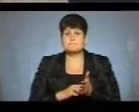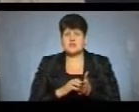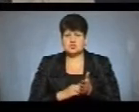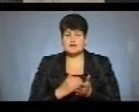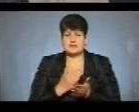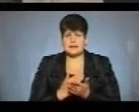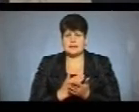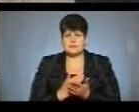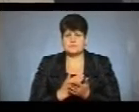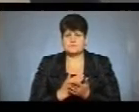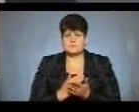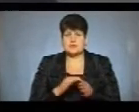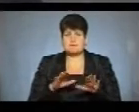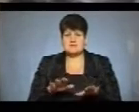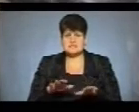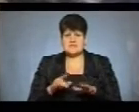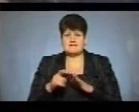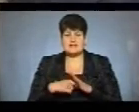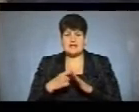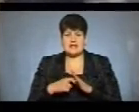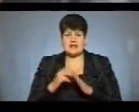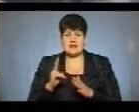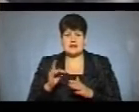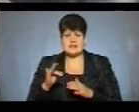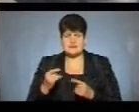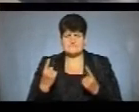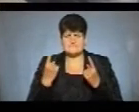є місцеві кар'єри. Великогабаритні